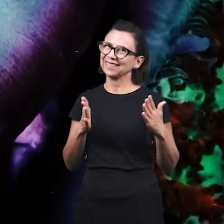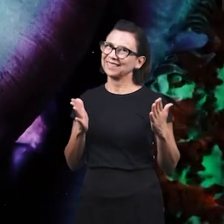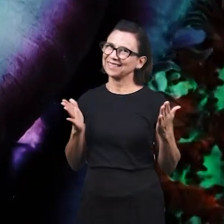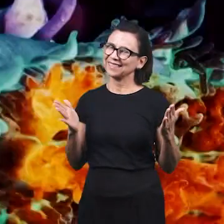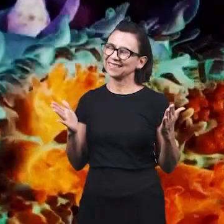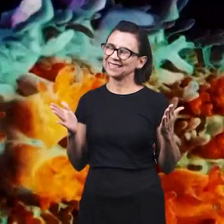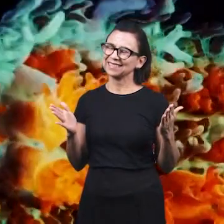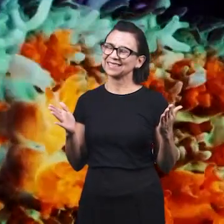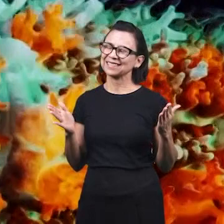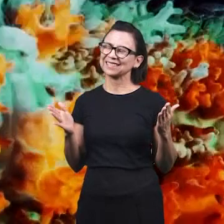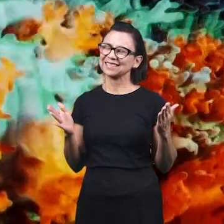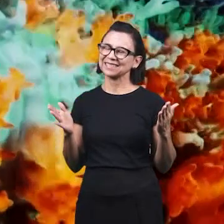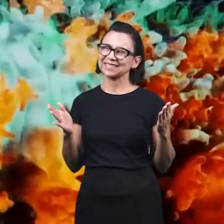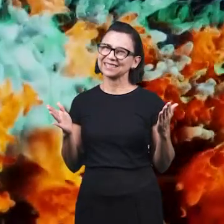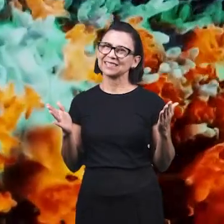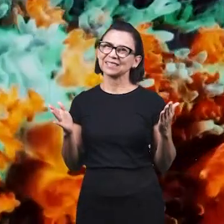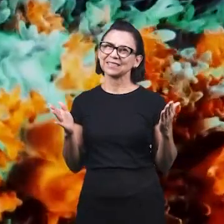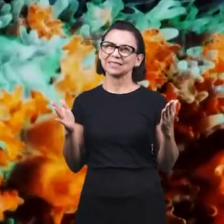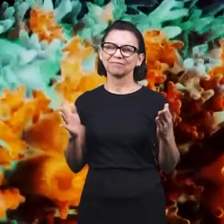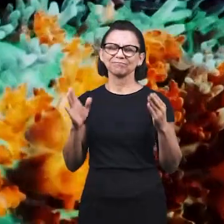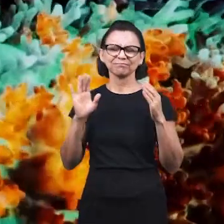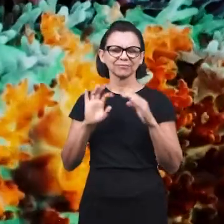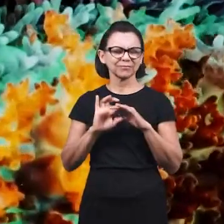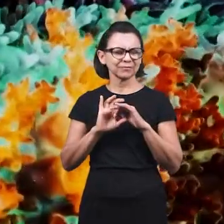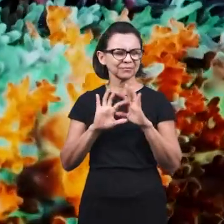Открой свое сердце.